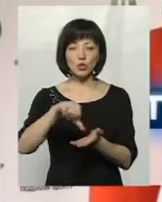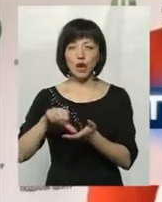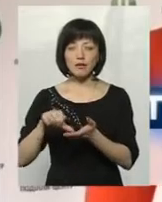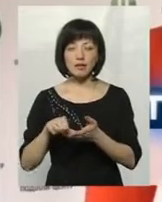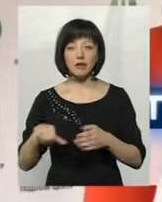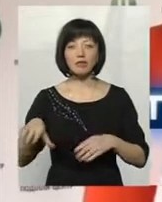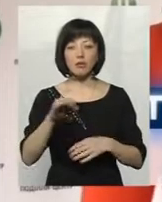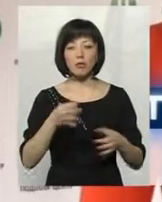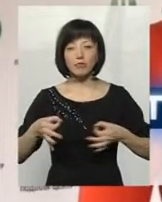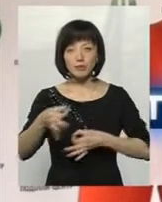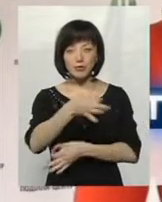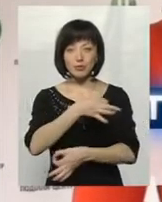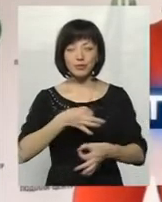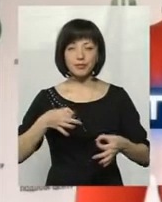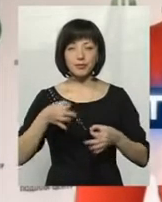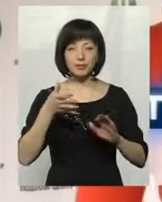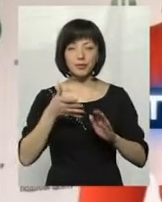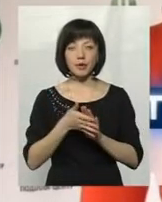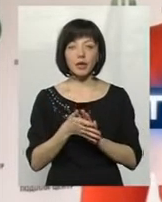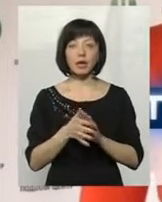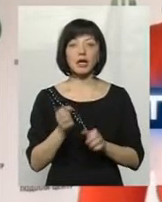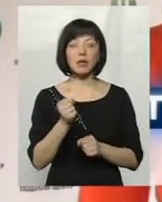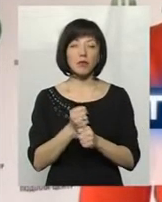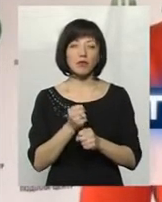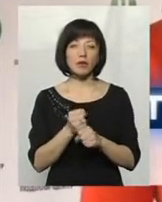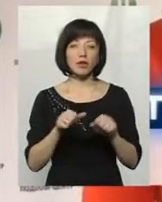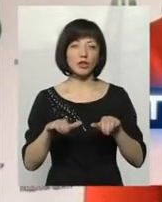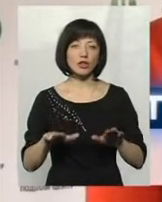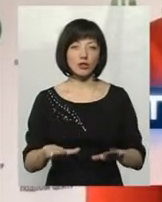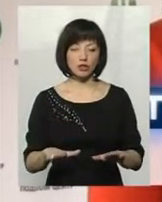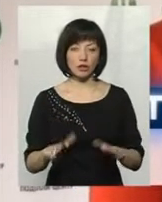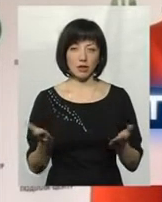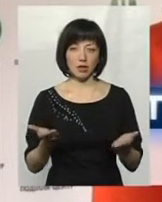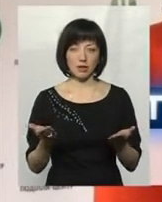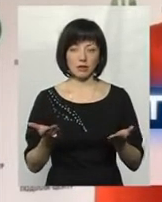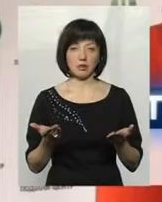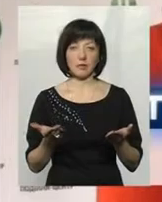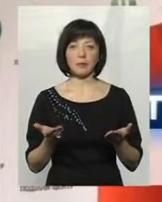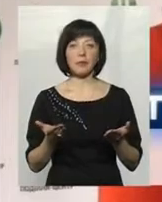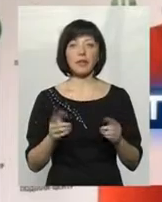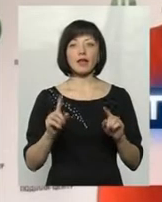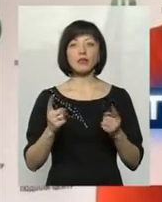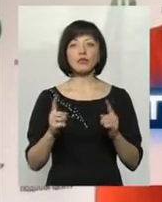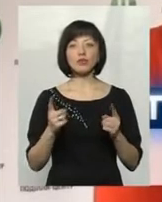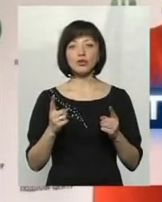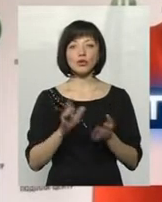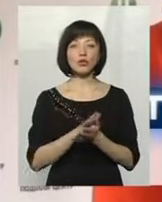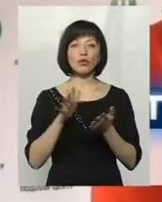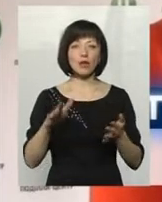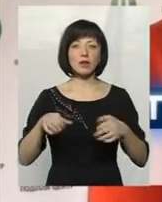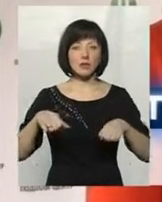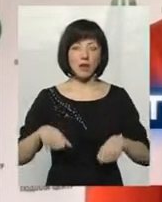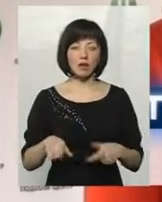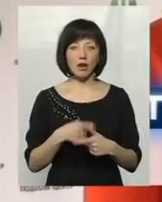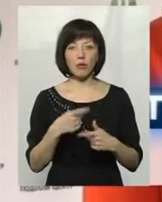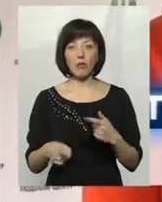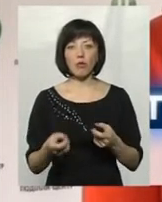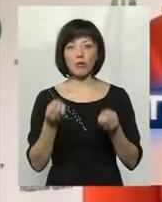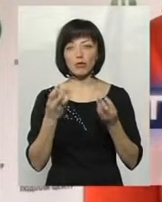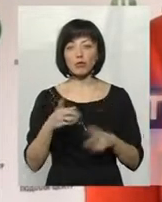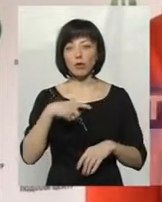для того, щоб проговорити ці теми і напрацювати якісь рішення. Тому що тролити владу, критикувати або просто